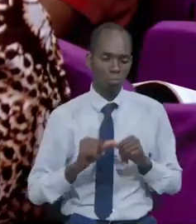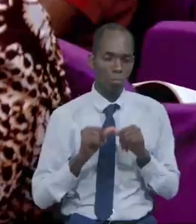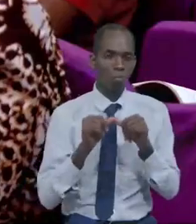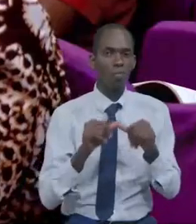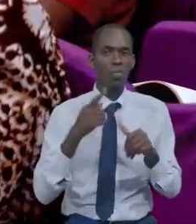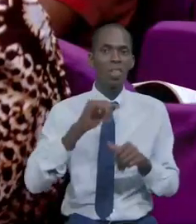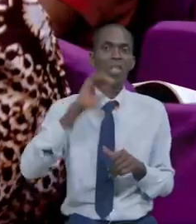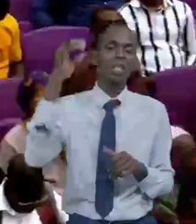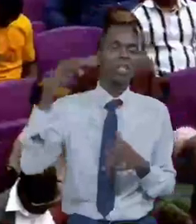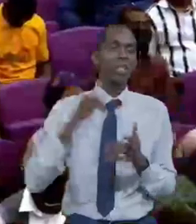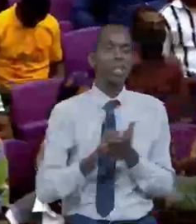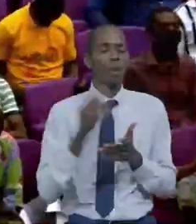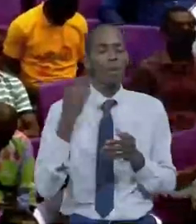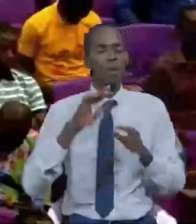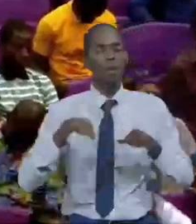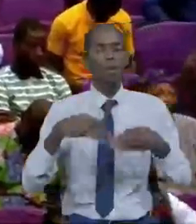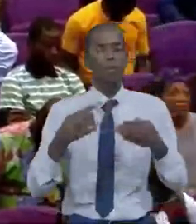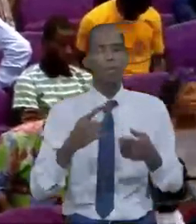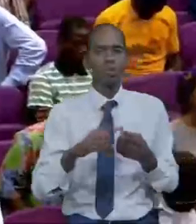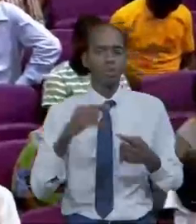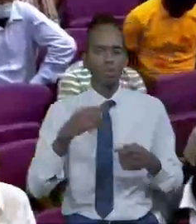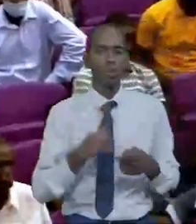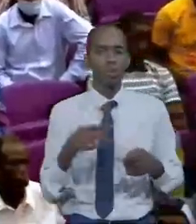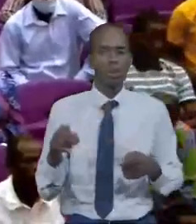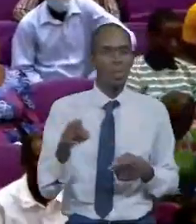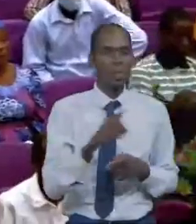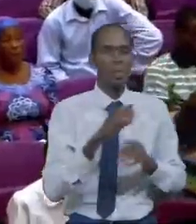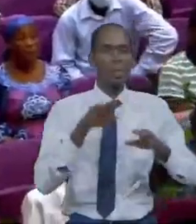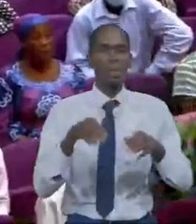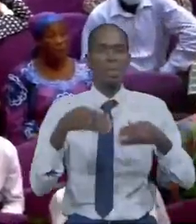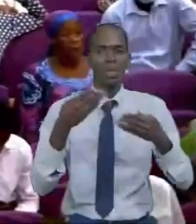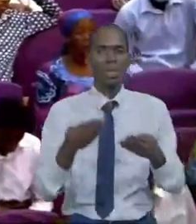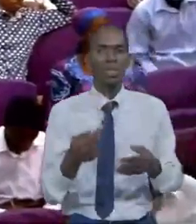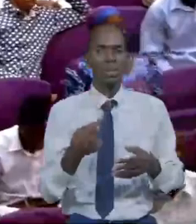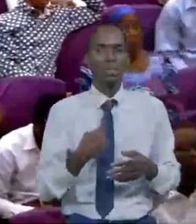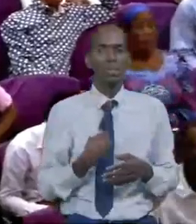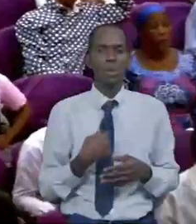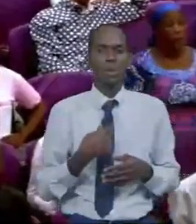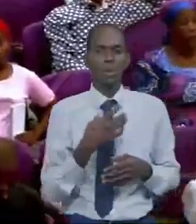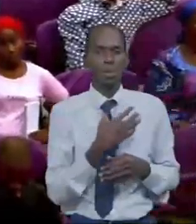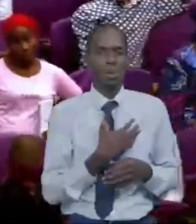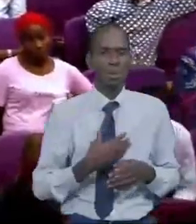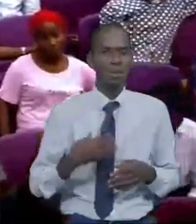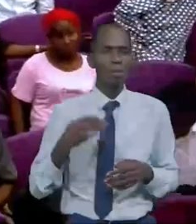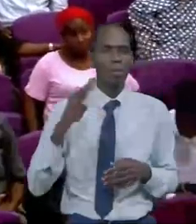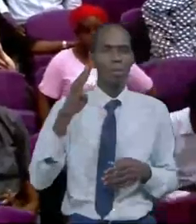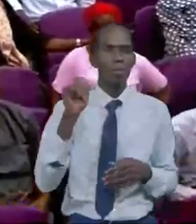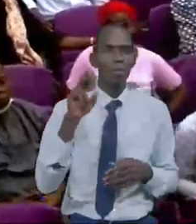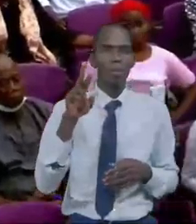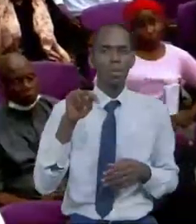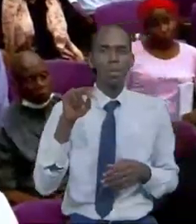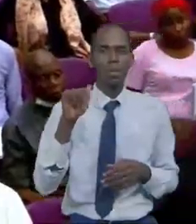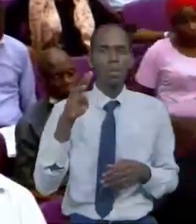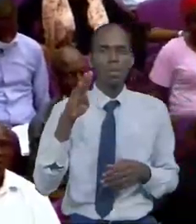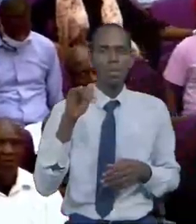qu'ils ont regardé la grâce qui m'a été donnée. Me donnèrent à moi et à Barnabas la maître d'association afin